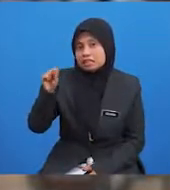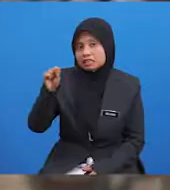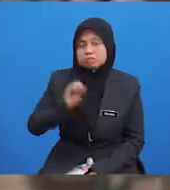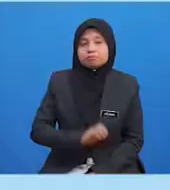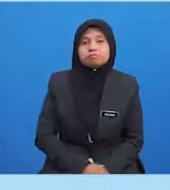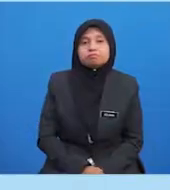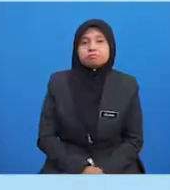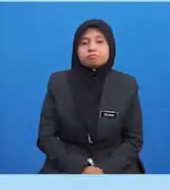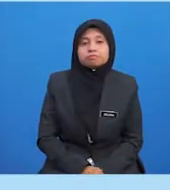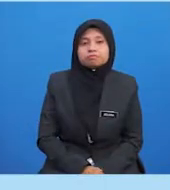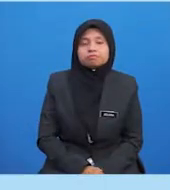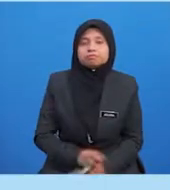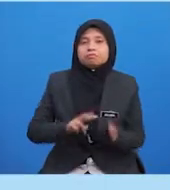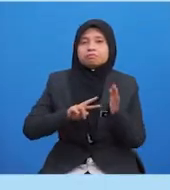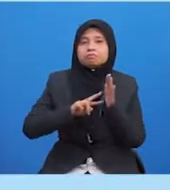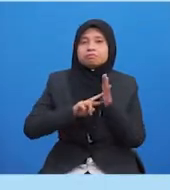CSS.